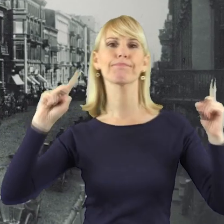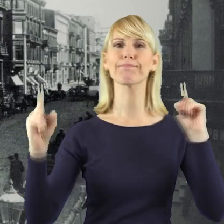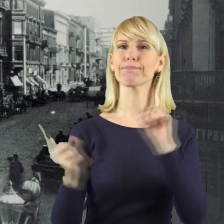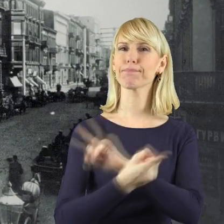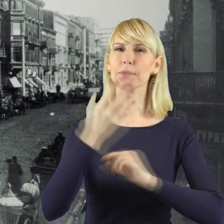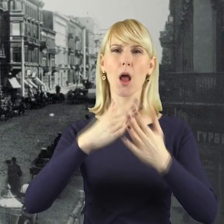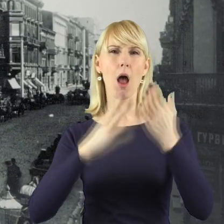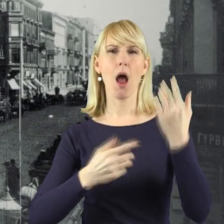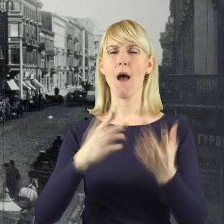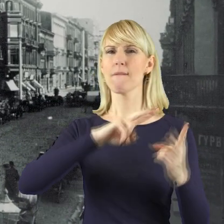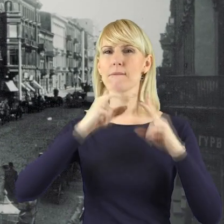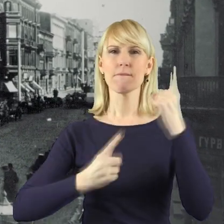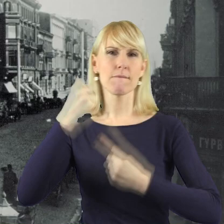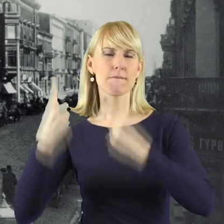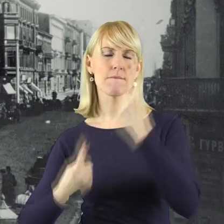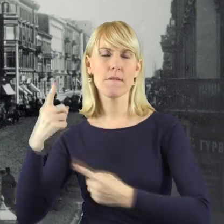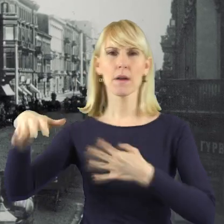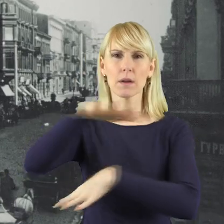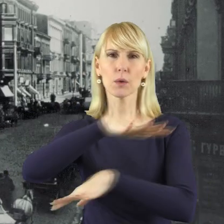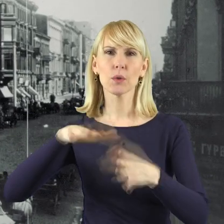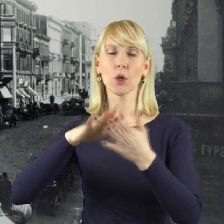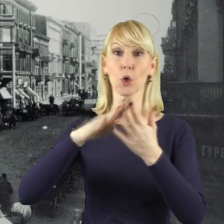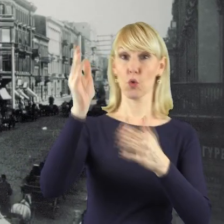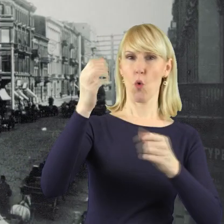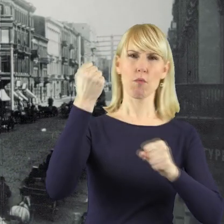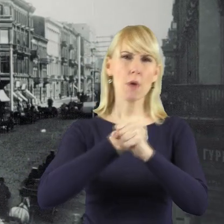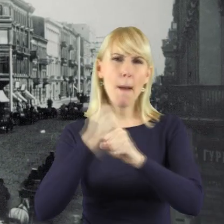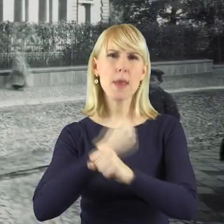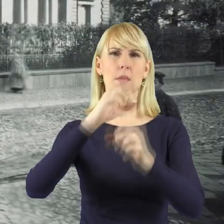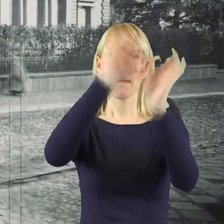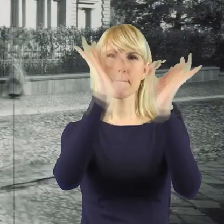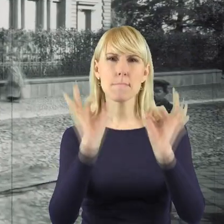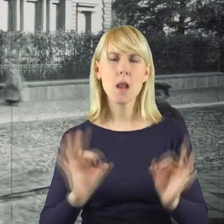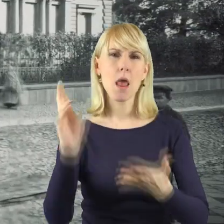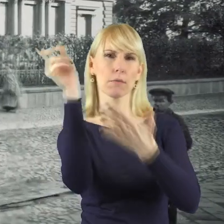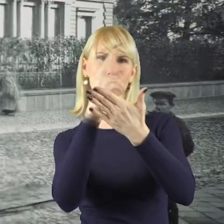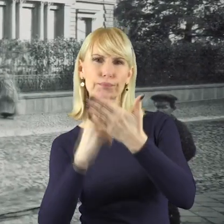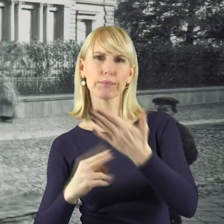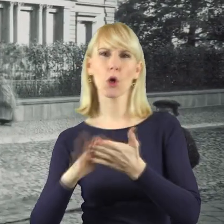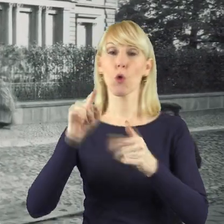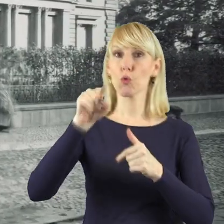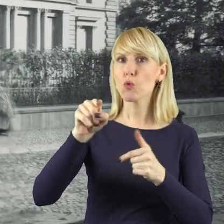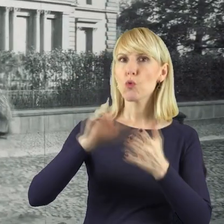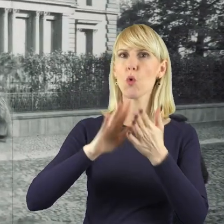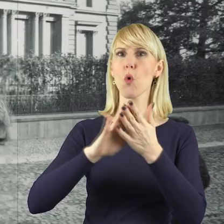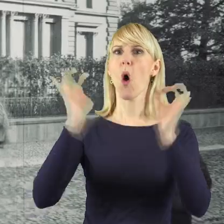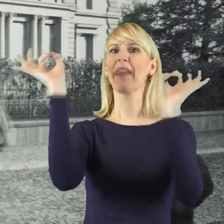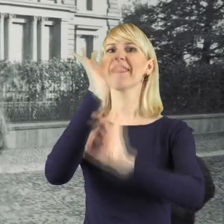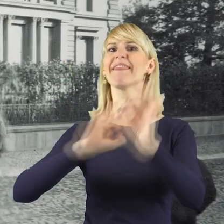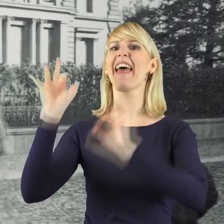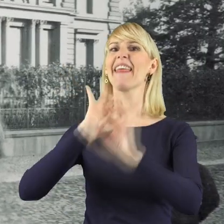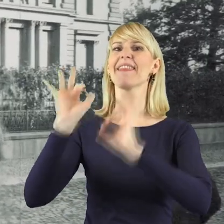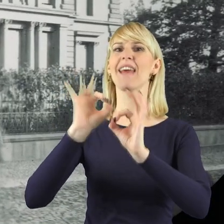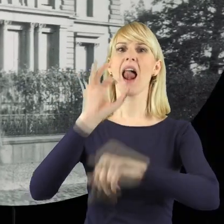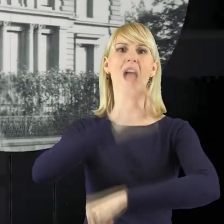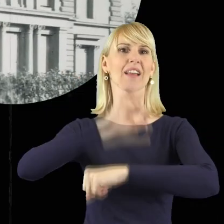rozwoju otworzyło przed sztukatorami, malarzami i kamieniarzami możliwość oddania ducha miasta w detalu architektonicznym